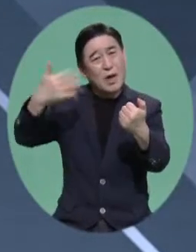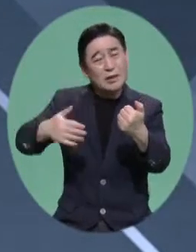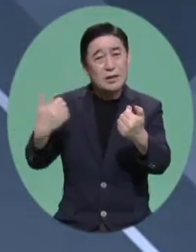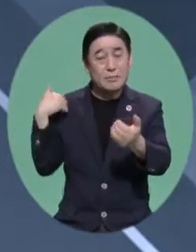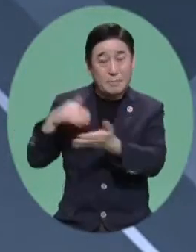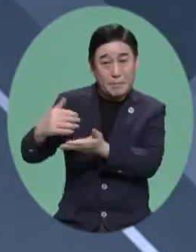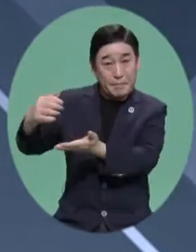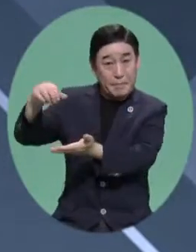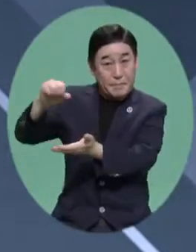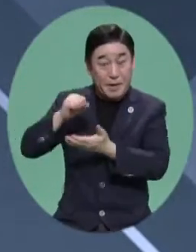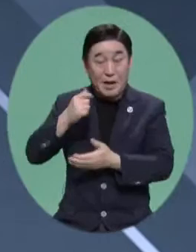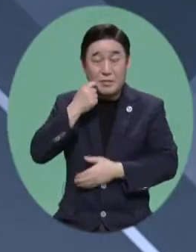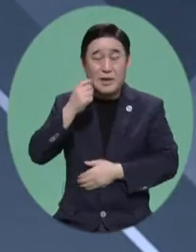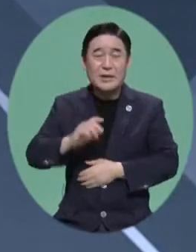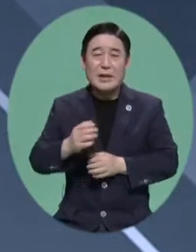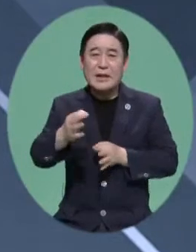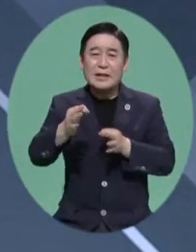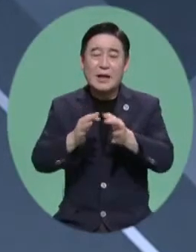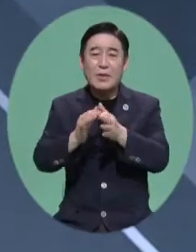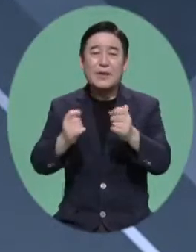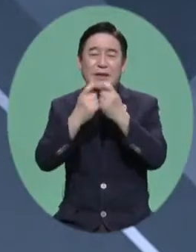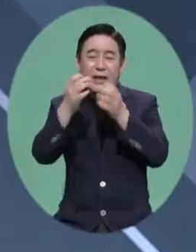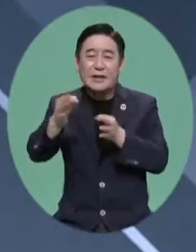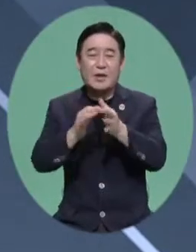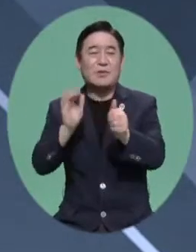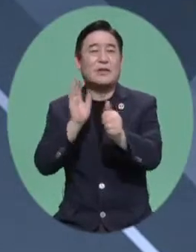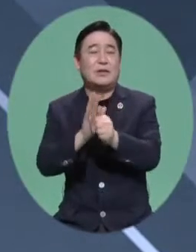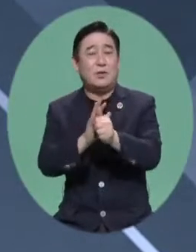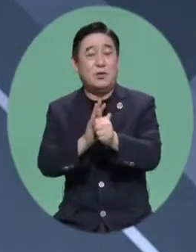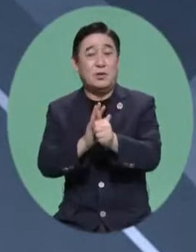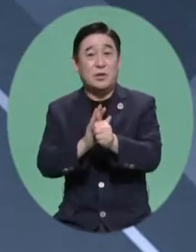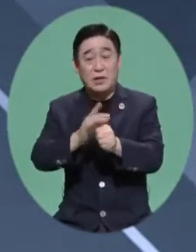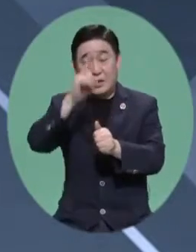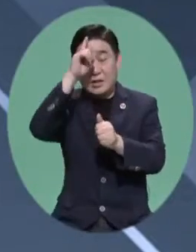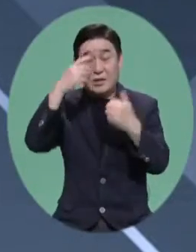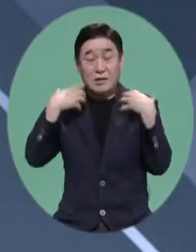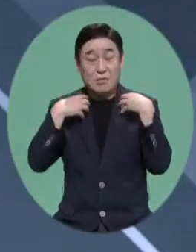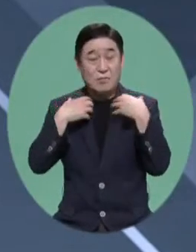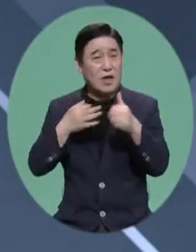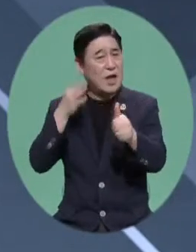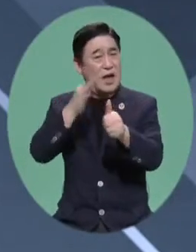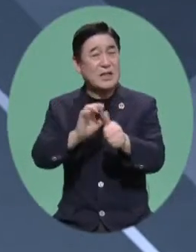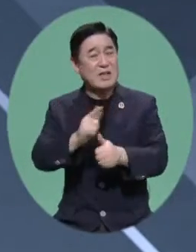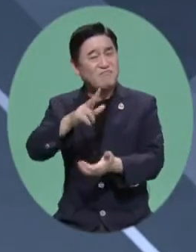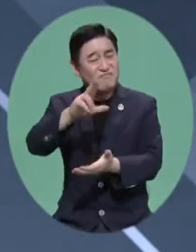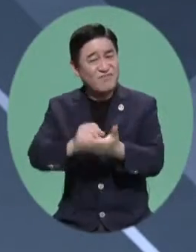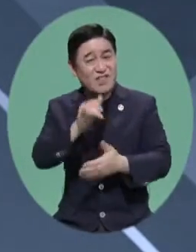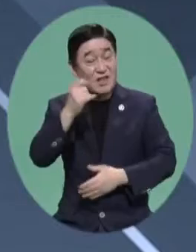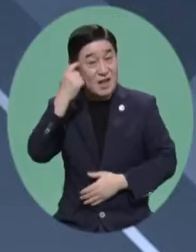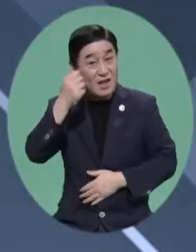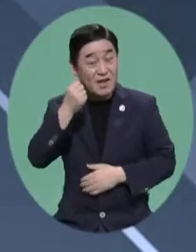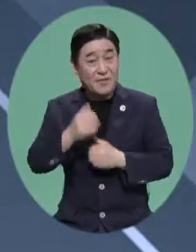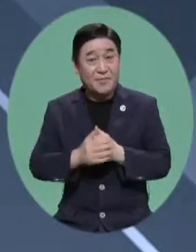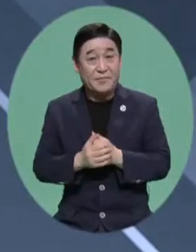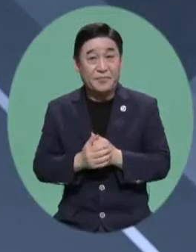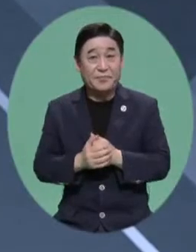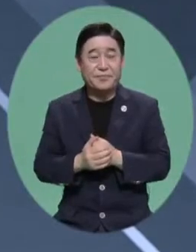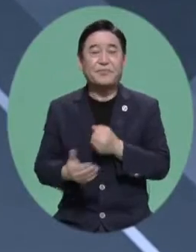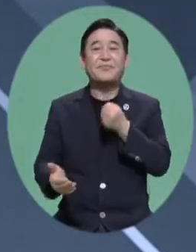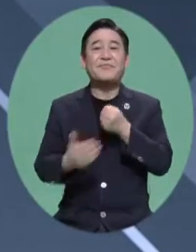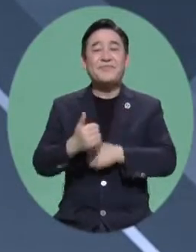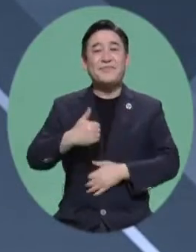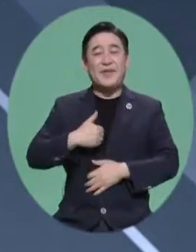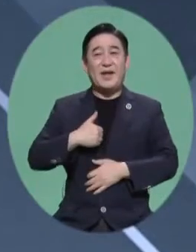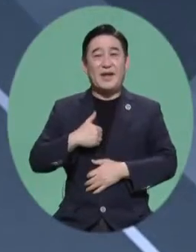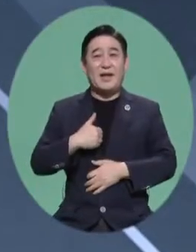이 소상공인 자영업자 대에 대한 지원을 에 전부가 제대로 하지 않는 것은 문제다 라는 생각이 듭니다 그래서